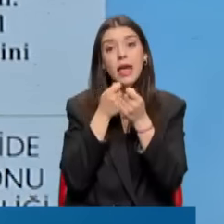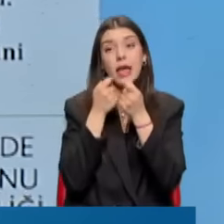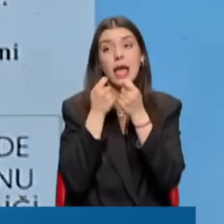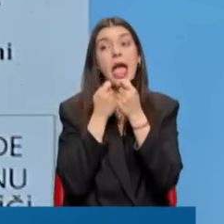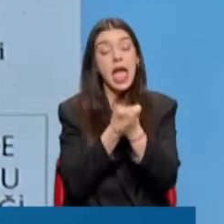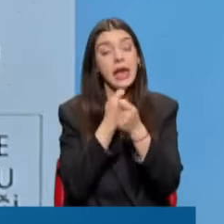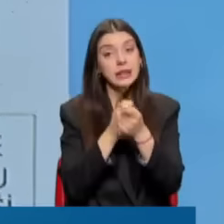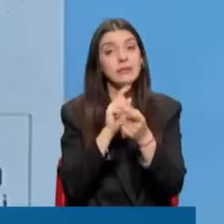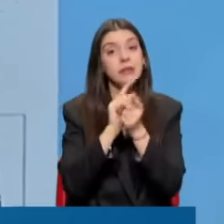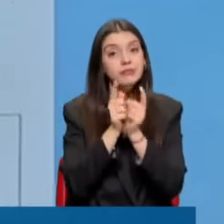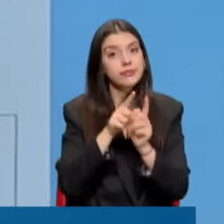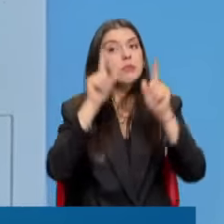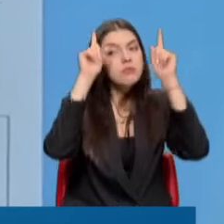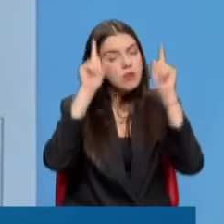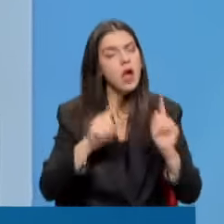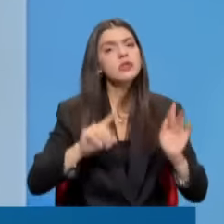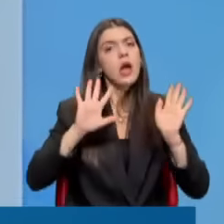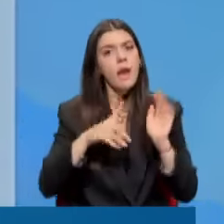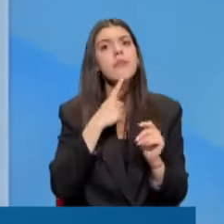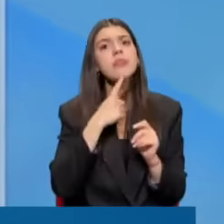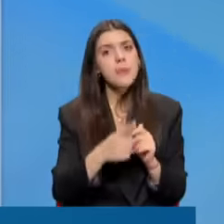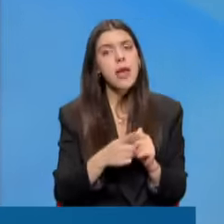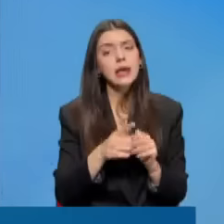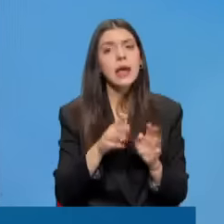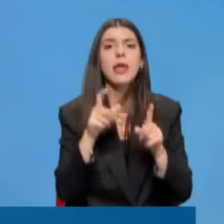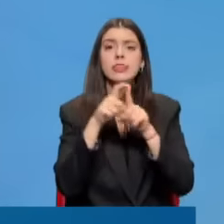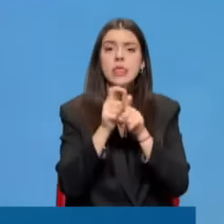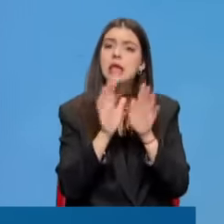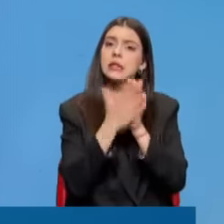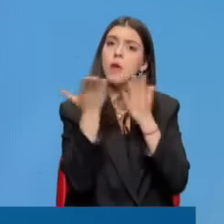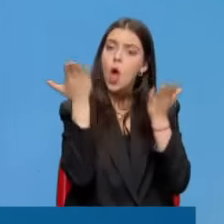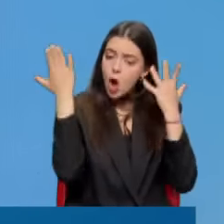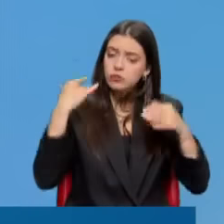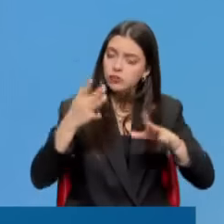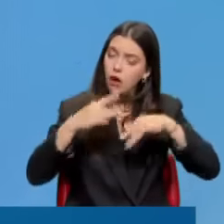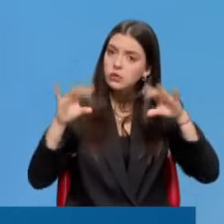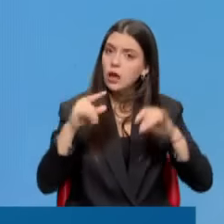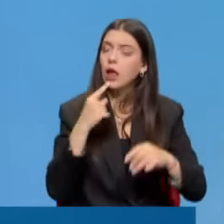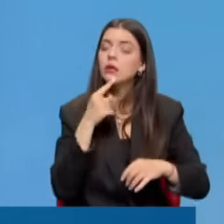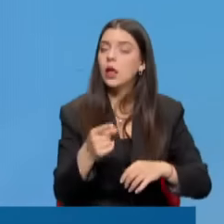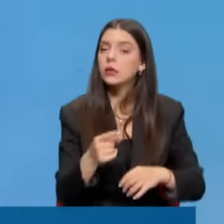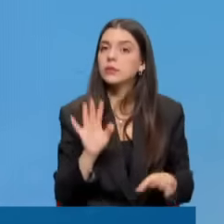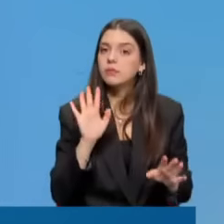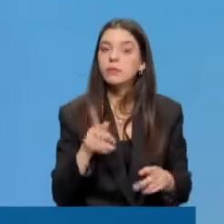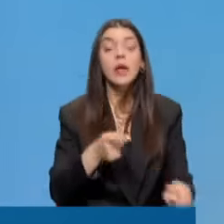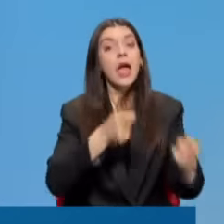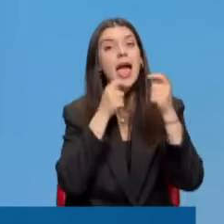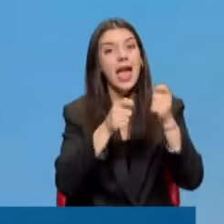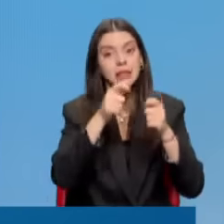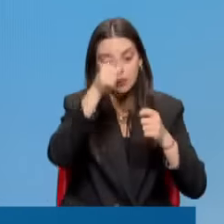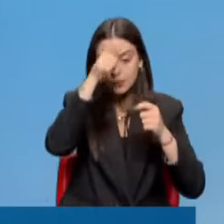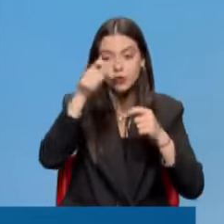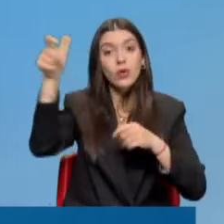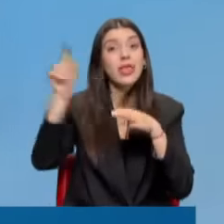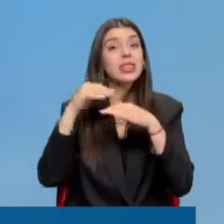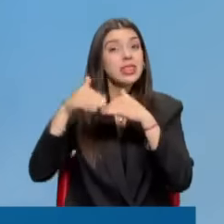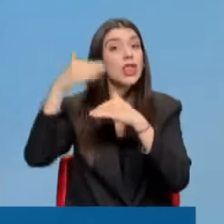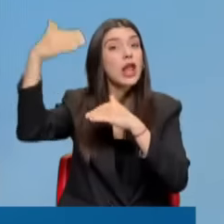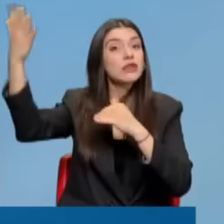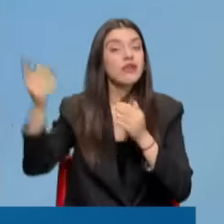eğitimler başlatıldı Demek ki ders kitapları da önceden hazırlanmıştı eğitimin ülkenin geleceğidir Eee